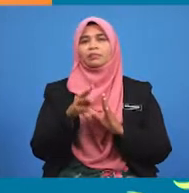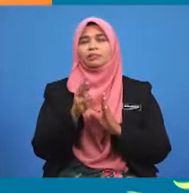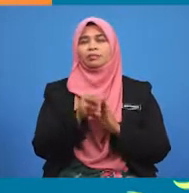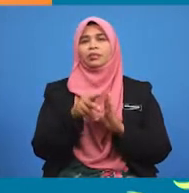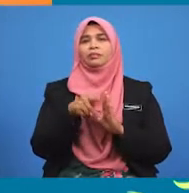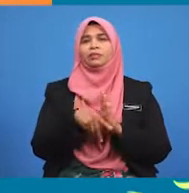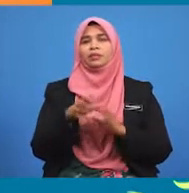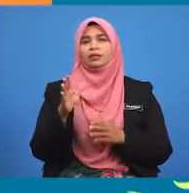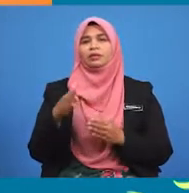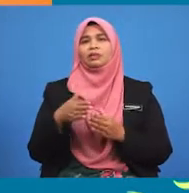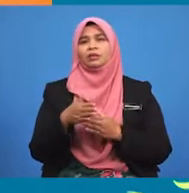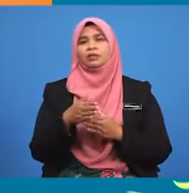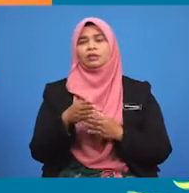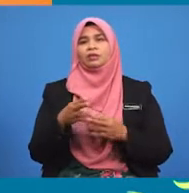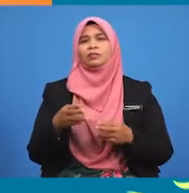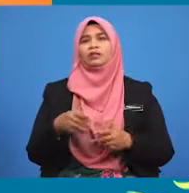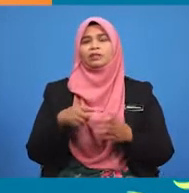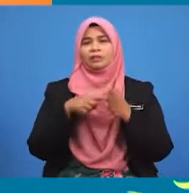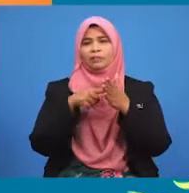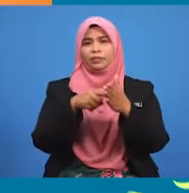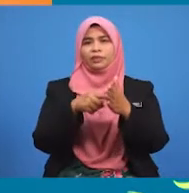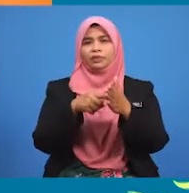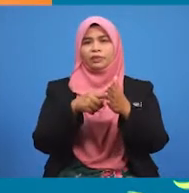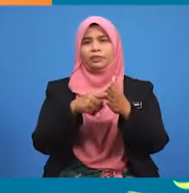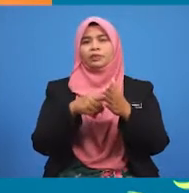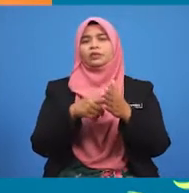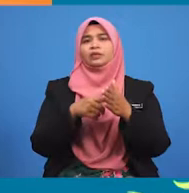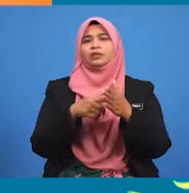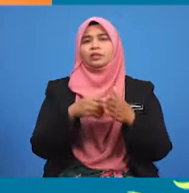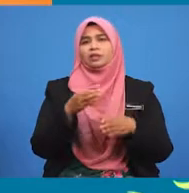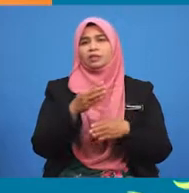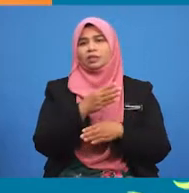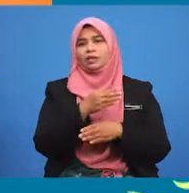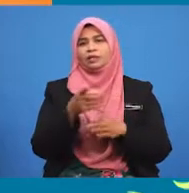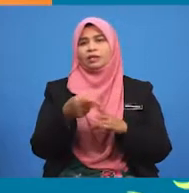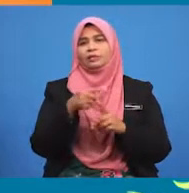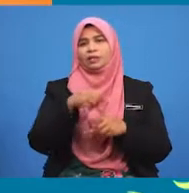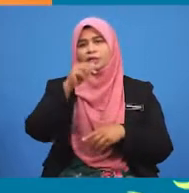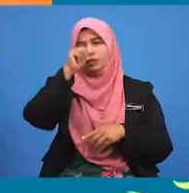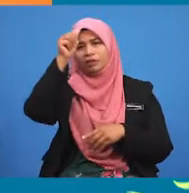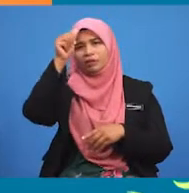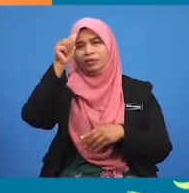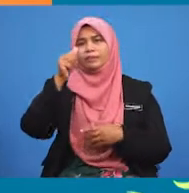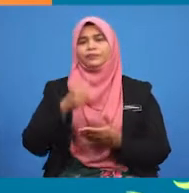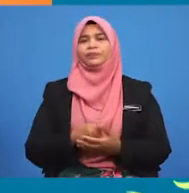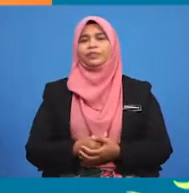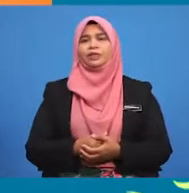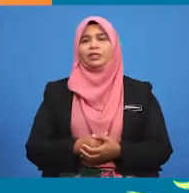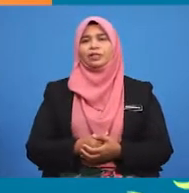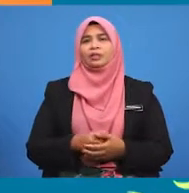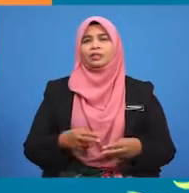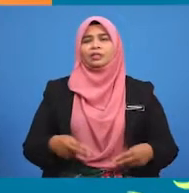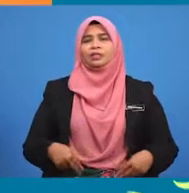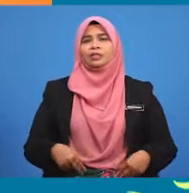dengan adanya iman, manusia akan memperolehi hidayah dan taufik daripada Allah Subhanahu Wa